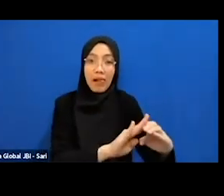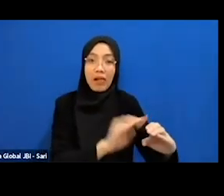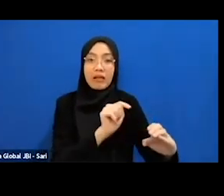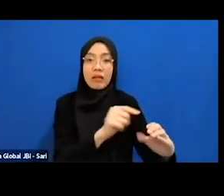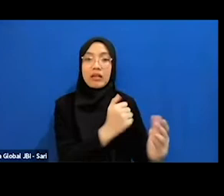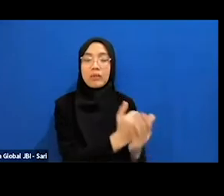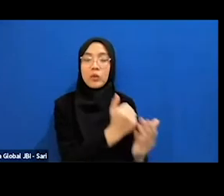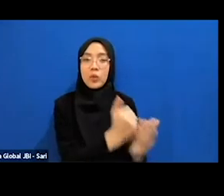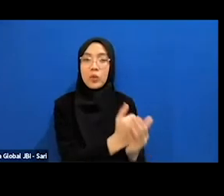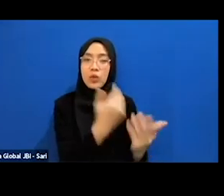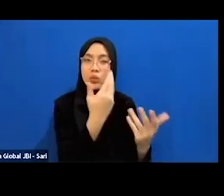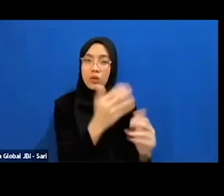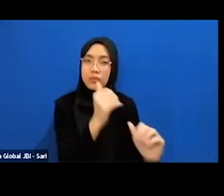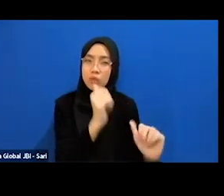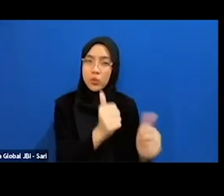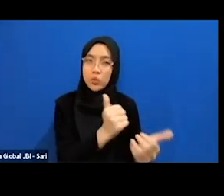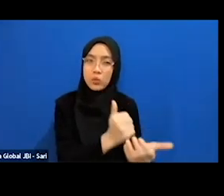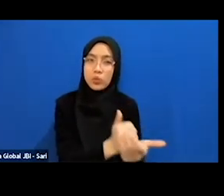adalah betul-betul